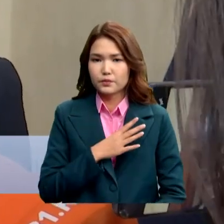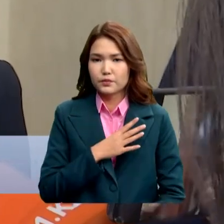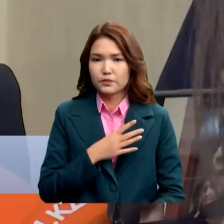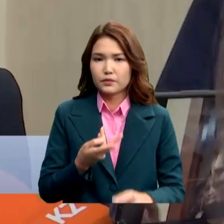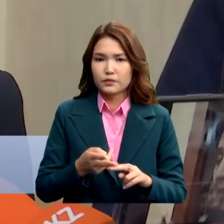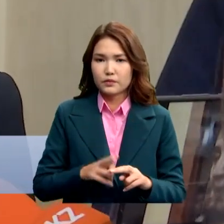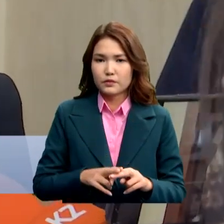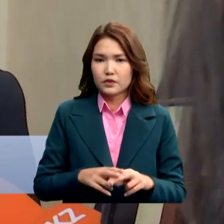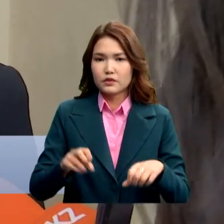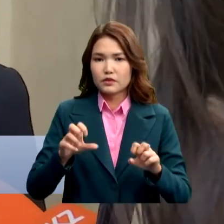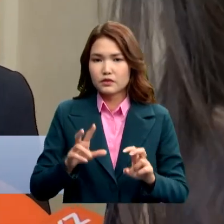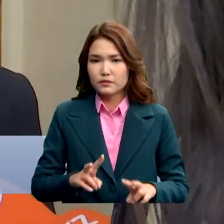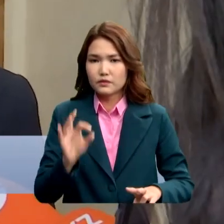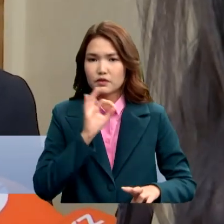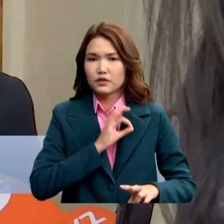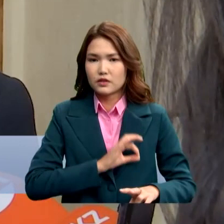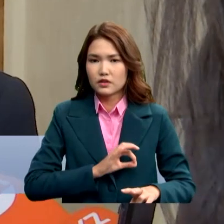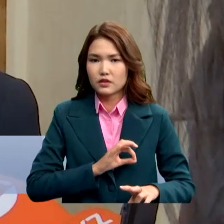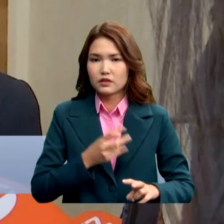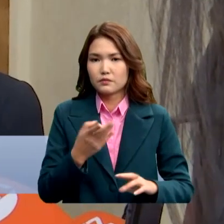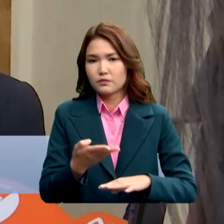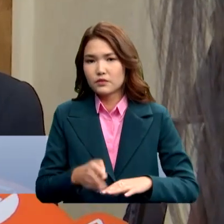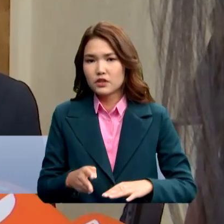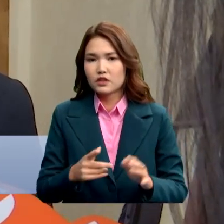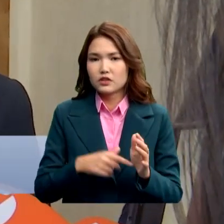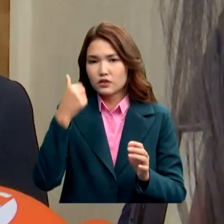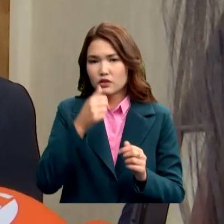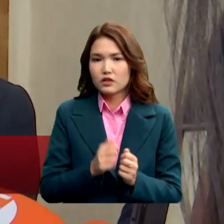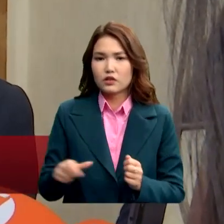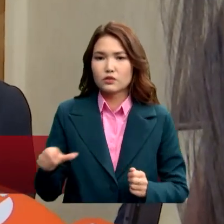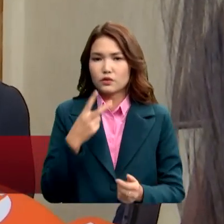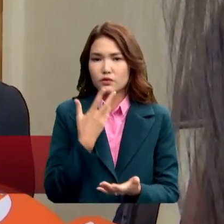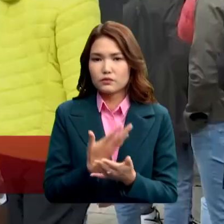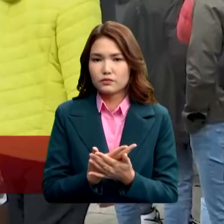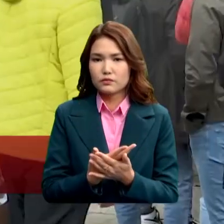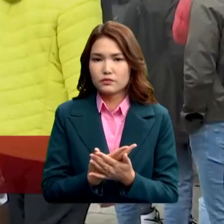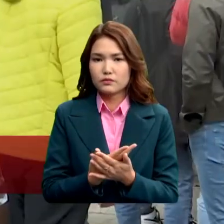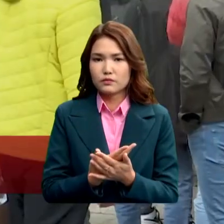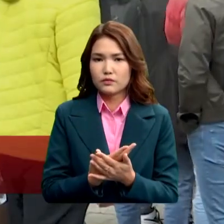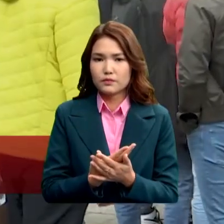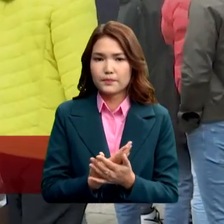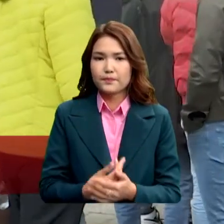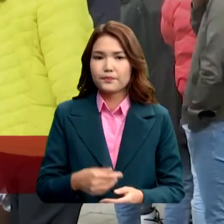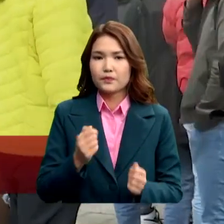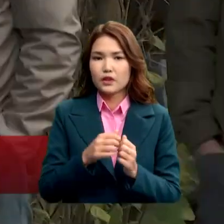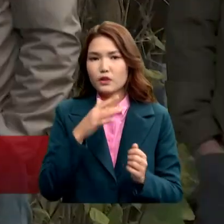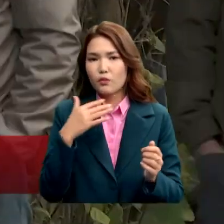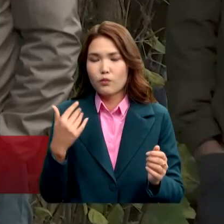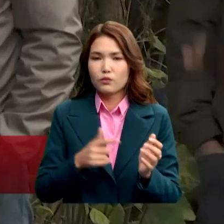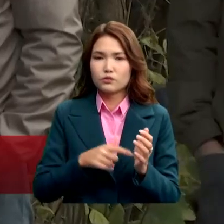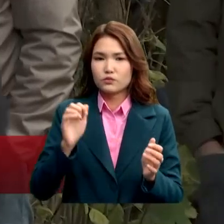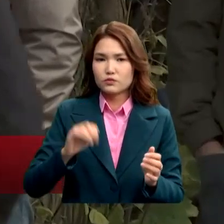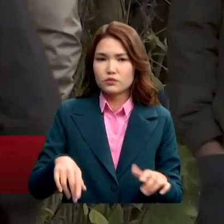Соның 90%-нан артығы жаңағы шетелде мысалы Ресейден келіп жұмыс істейтін болатын болса, онда сразу тоқтатылады. 8 миллион 700.000-ның